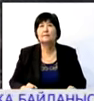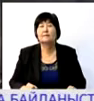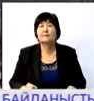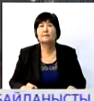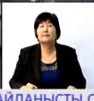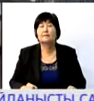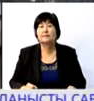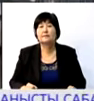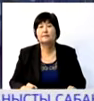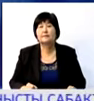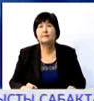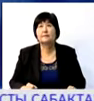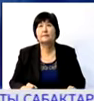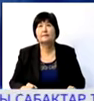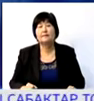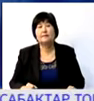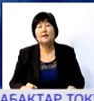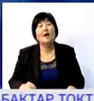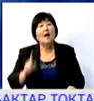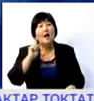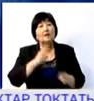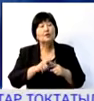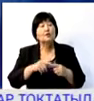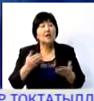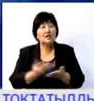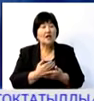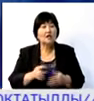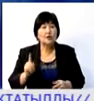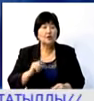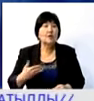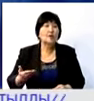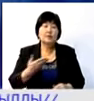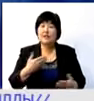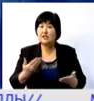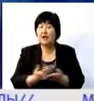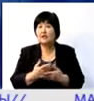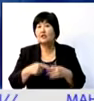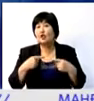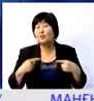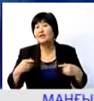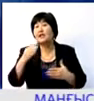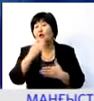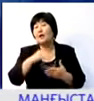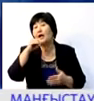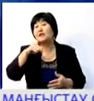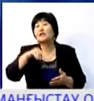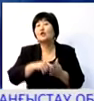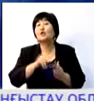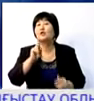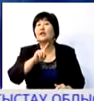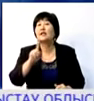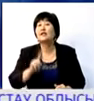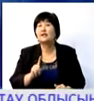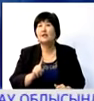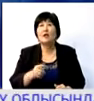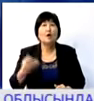телеарнасы, Шиелі ауданынан. Әзірге осы жаңалық күтіңіздер. Біздің жаңалықтарымызды және басқа да бағдарламаларымызды